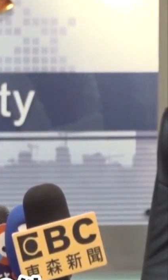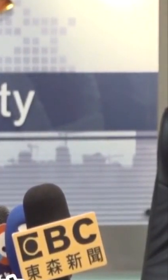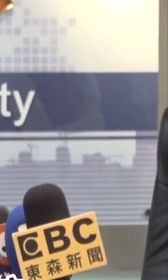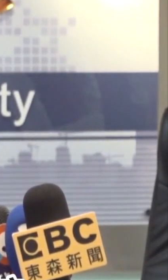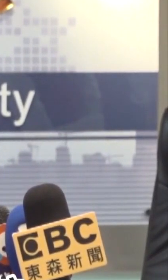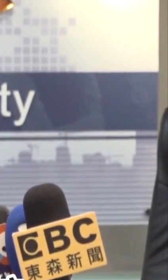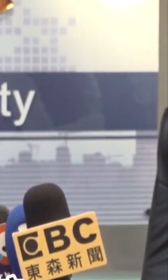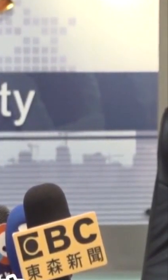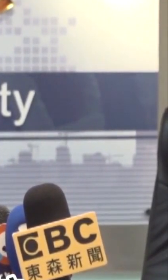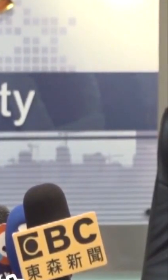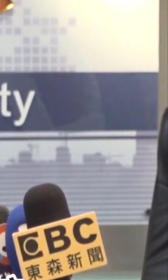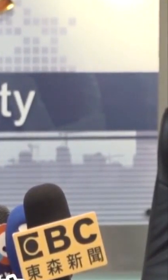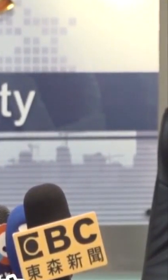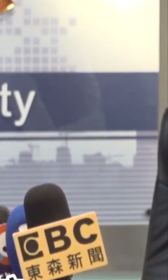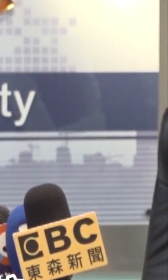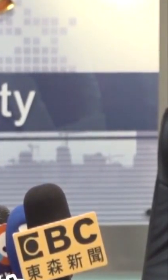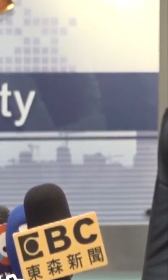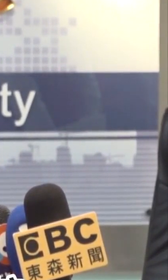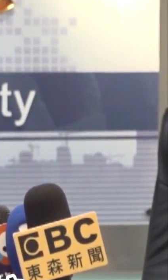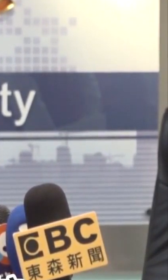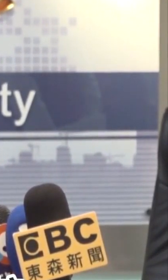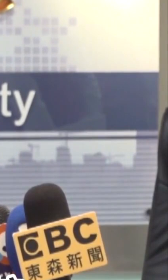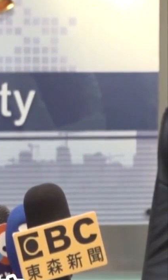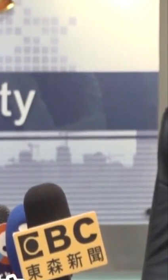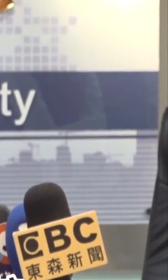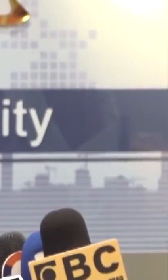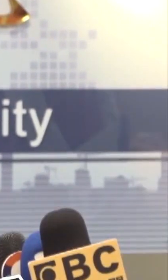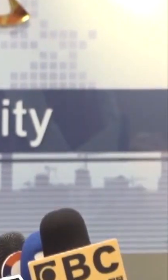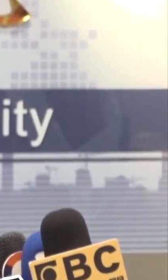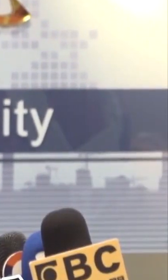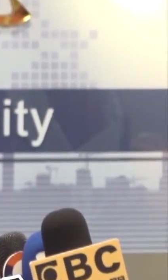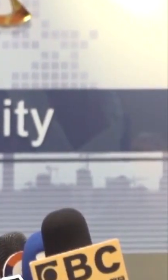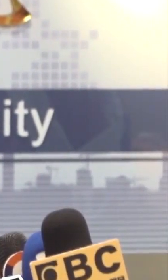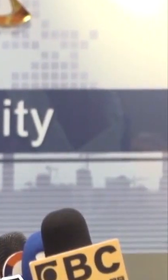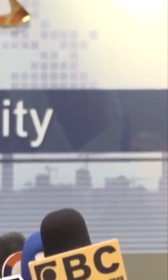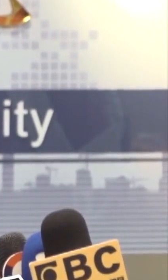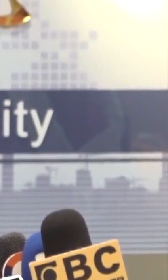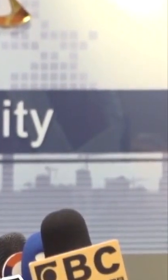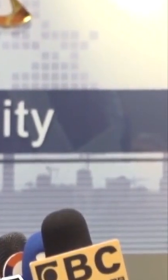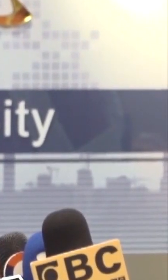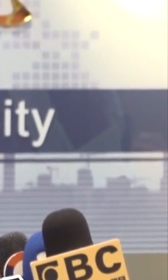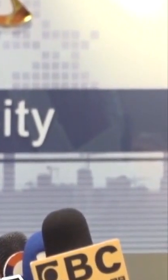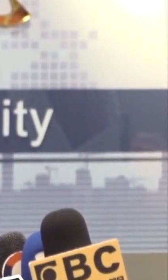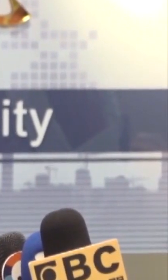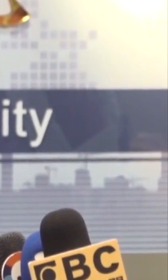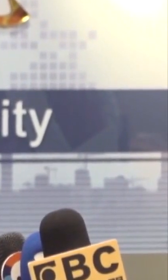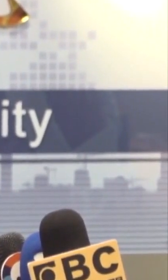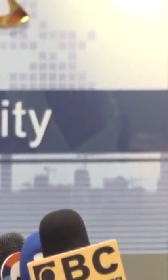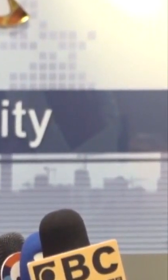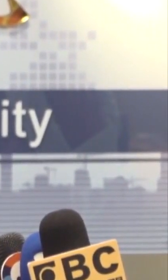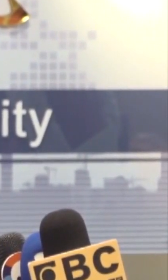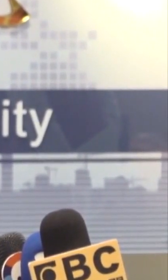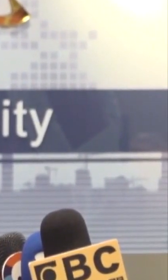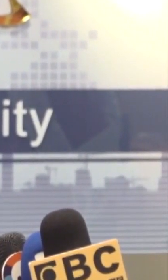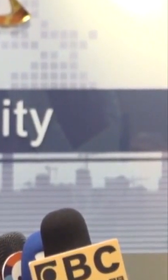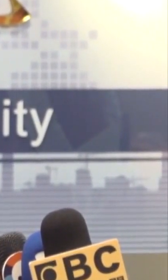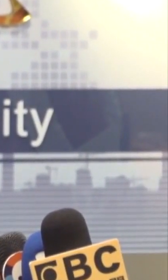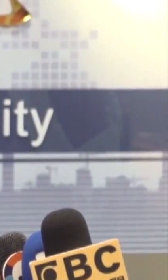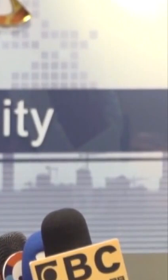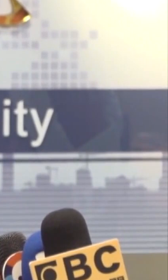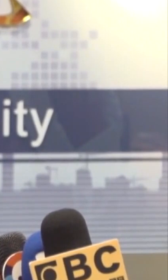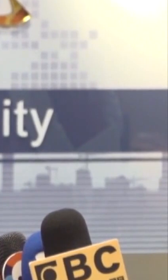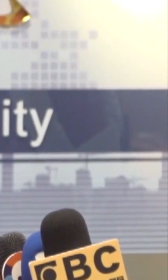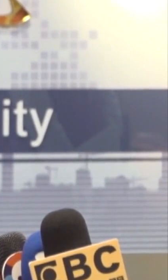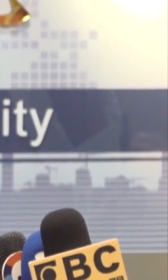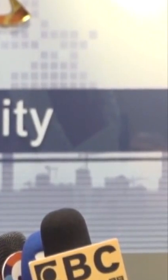22266件，那这些件数每一件每一件都在审核。那部长跟我通过电话也知道问题的所